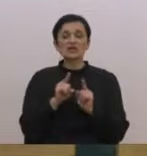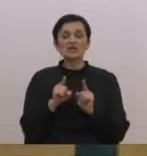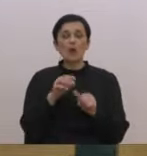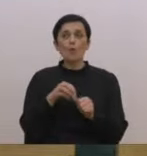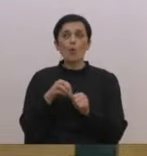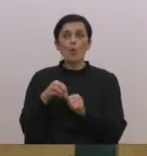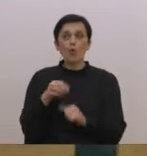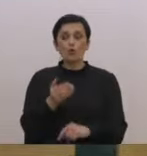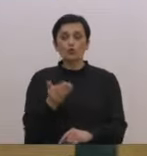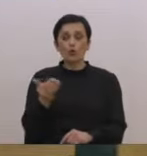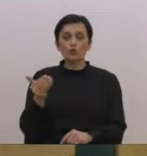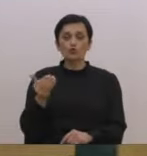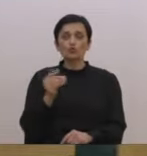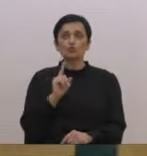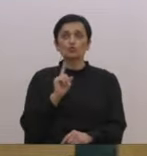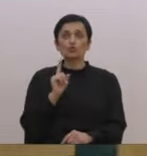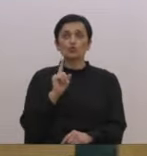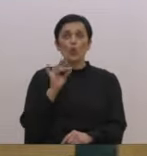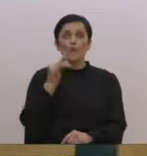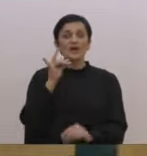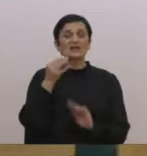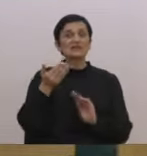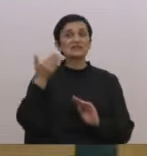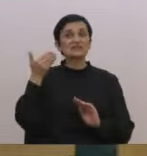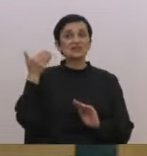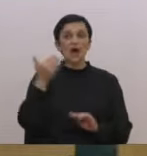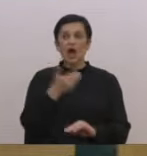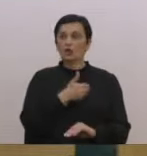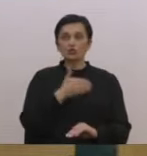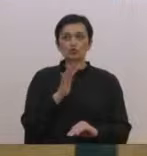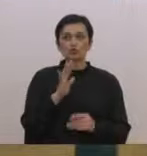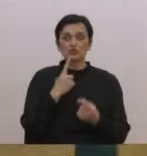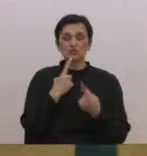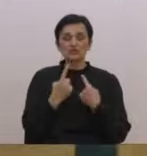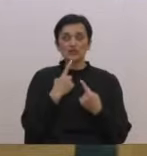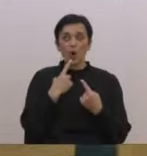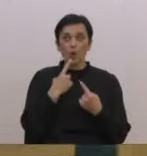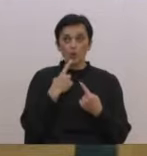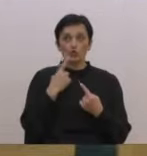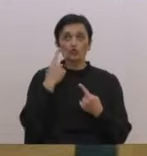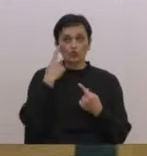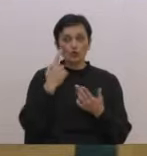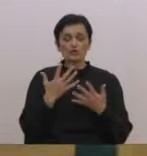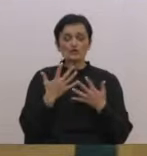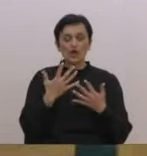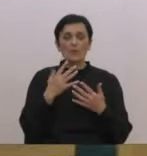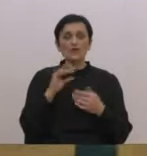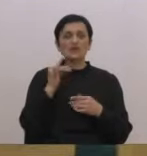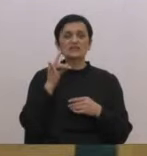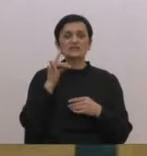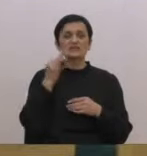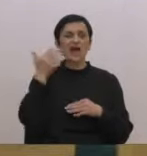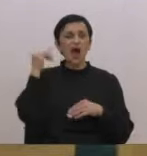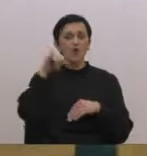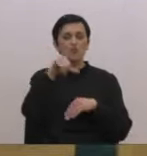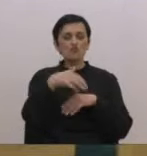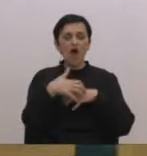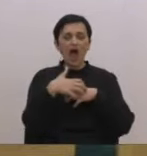ლიდერებისგან, რომ წარსულზე მათ არ სურთ საუბარი. Ხვდებით, რომ წარსულზე აქვთ ალერგია